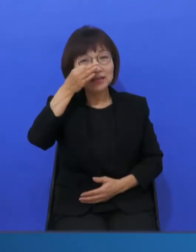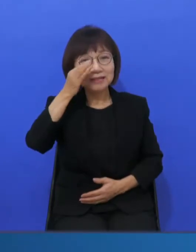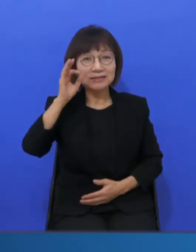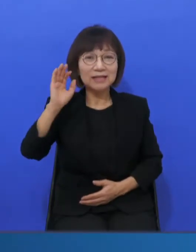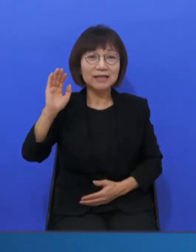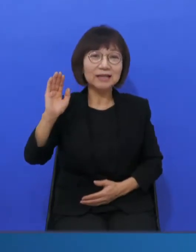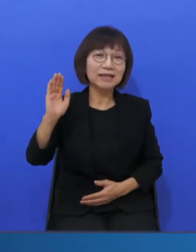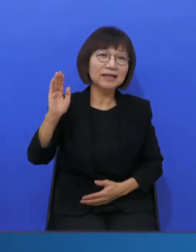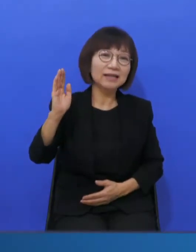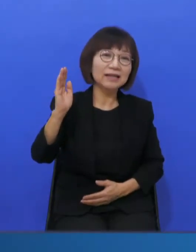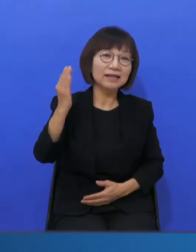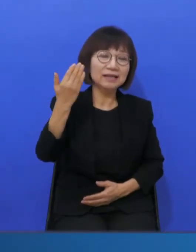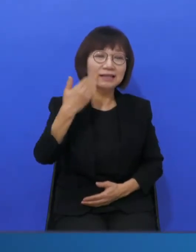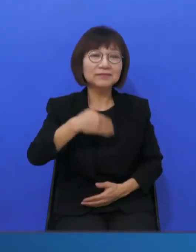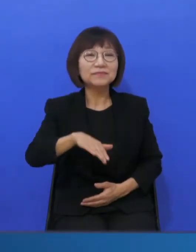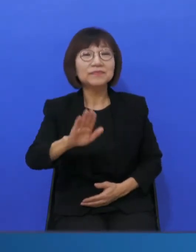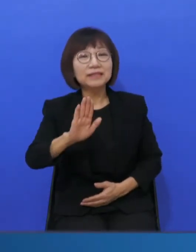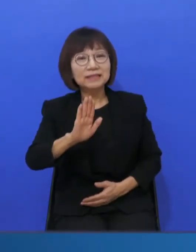그러시보이네.